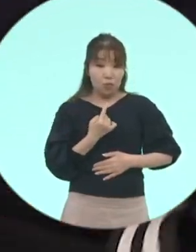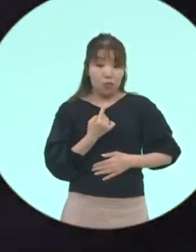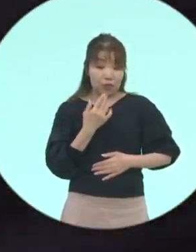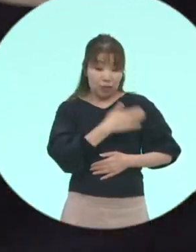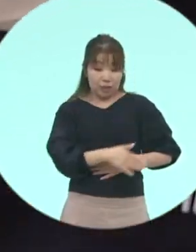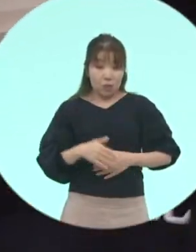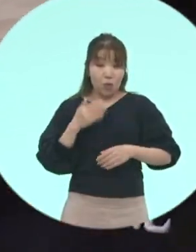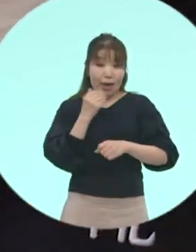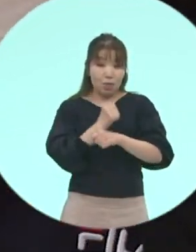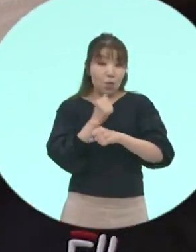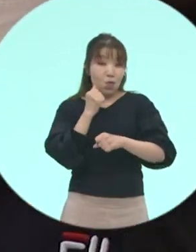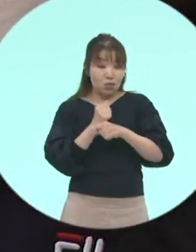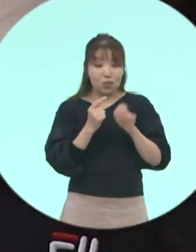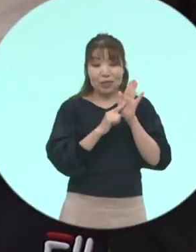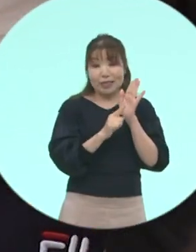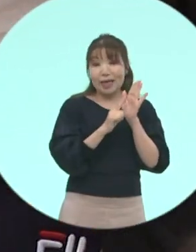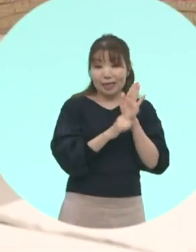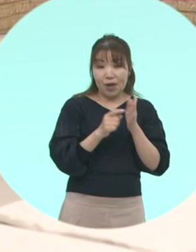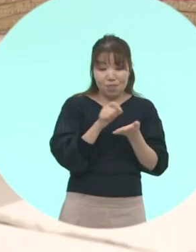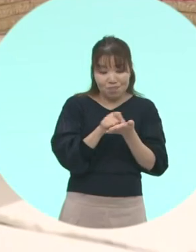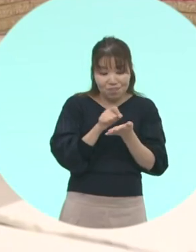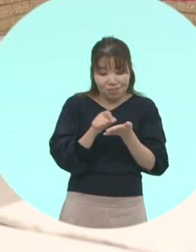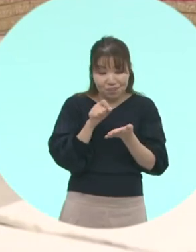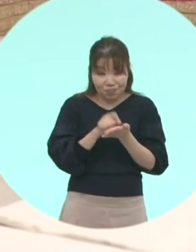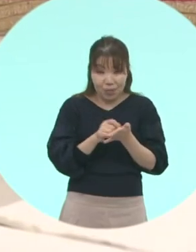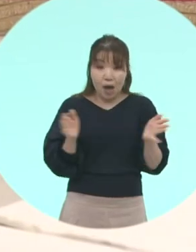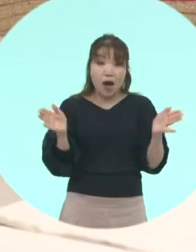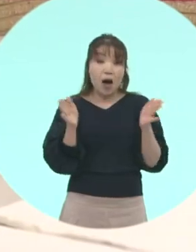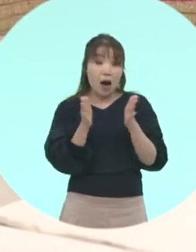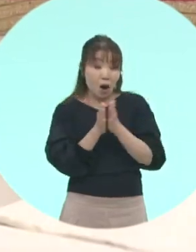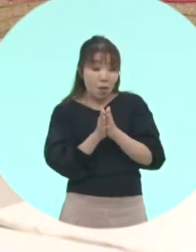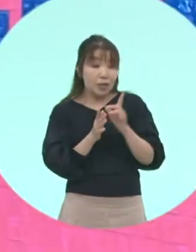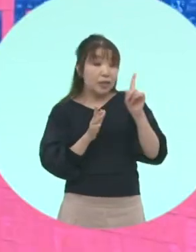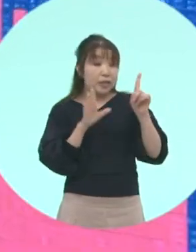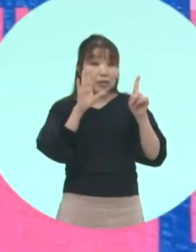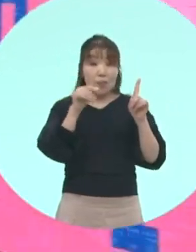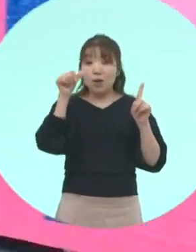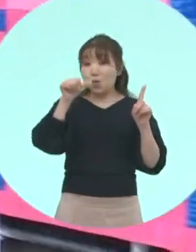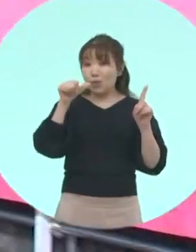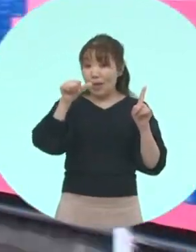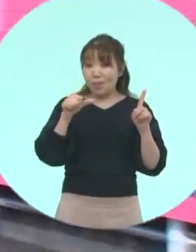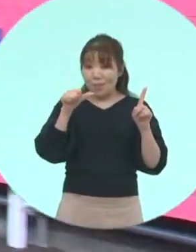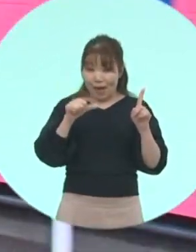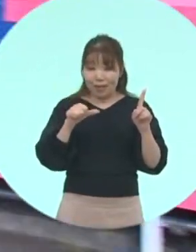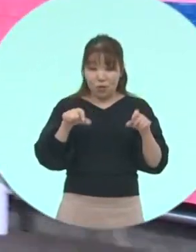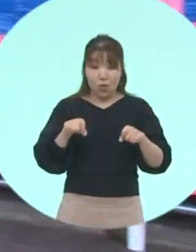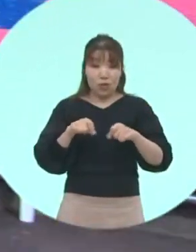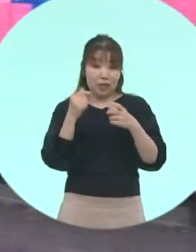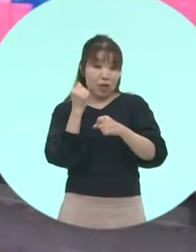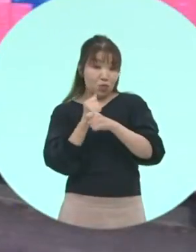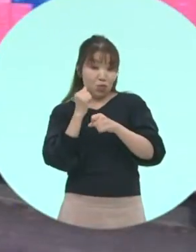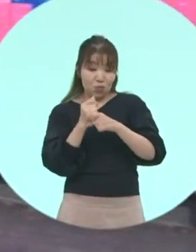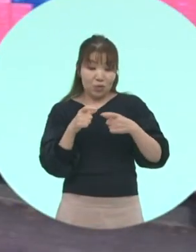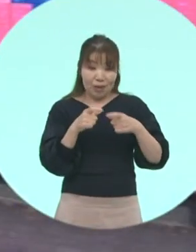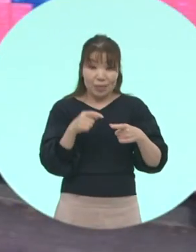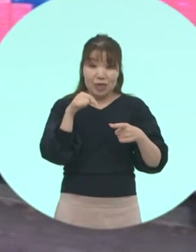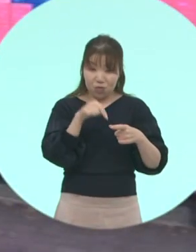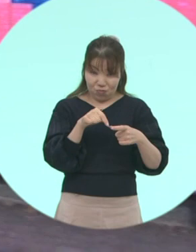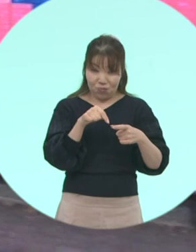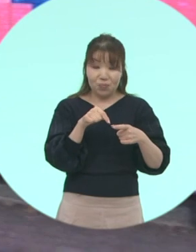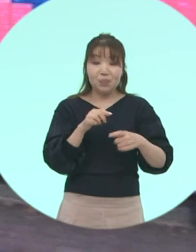健康づくり宣言を書き込んだ総数1万5000枚もの木製ピースです